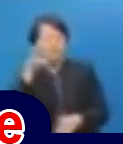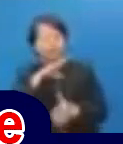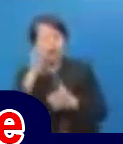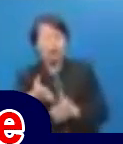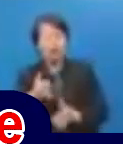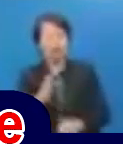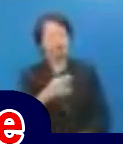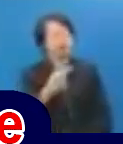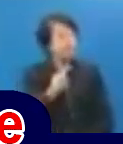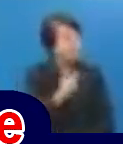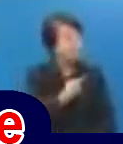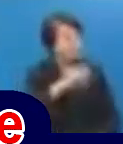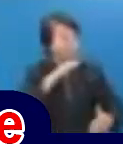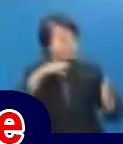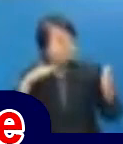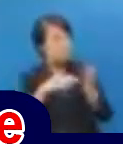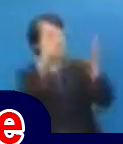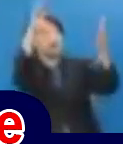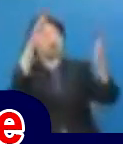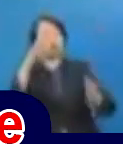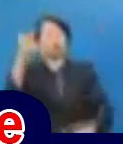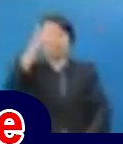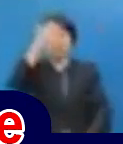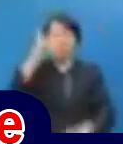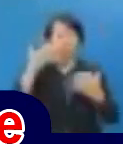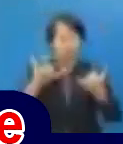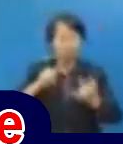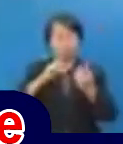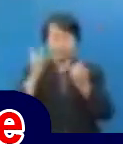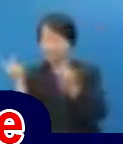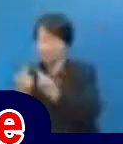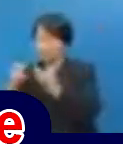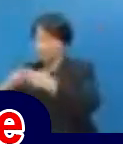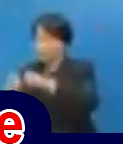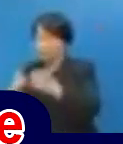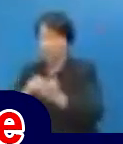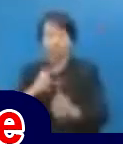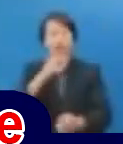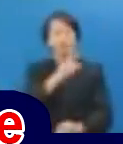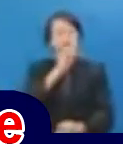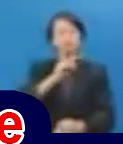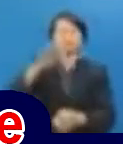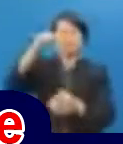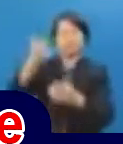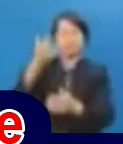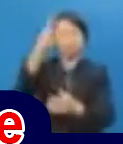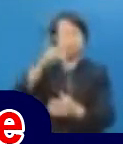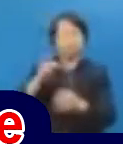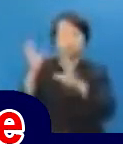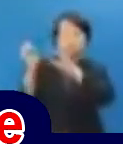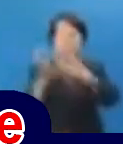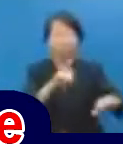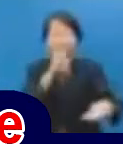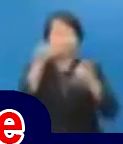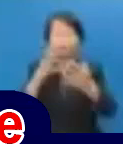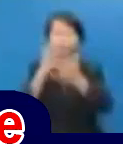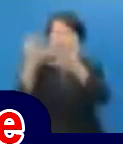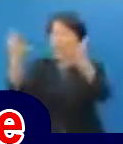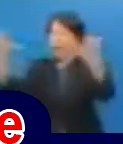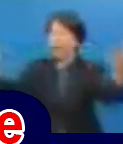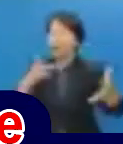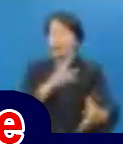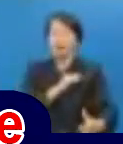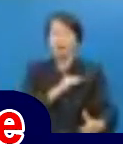sebab dalam keadaan kemelut patut kementerian dikurangkan tumpu bantu rakyat. Rakyat